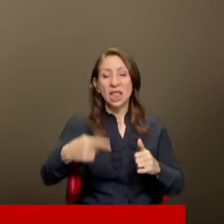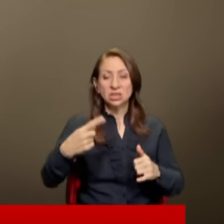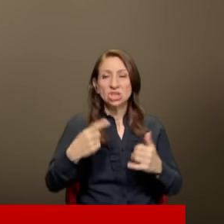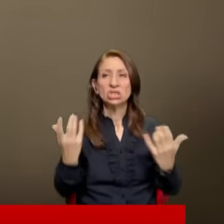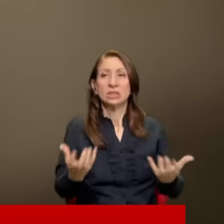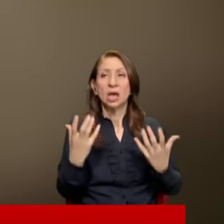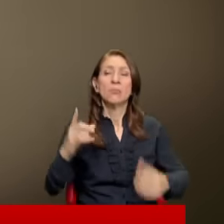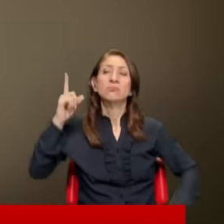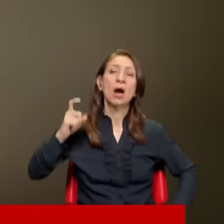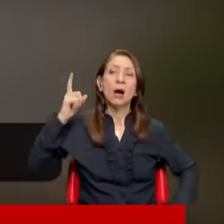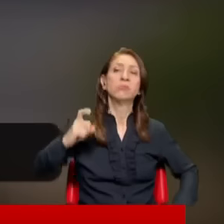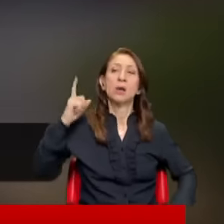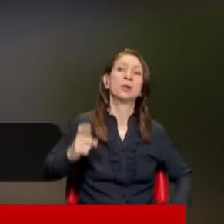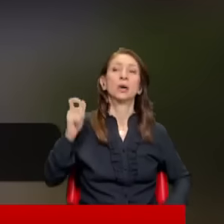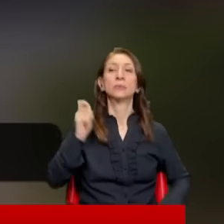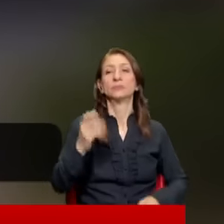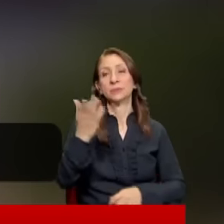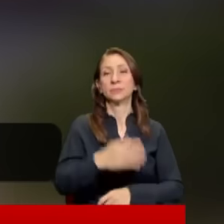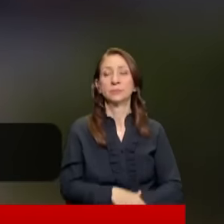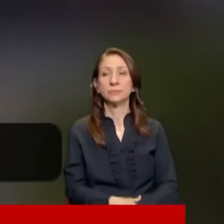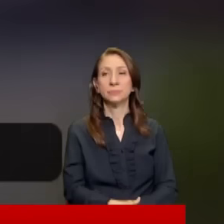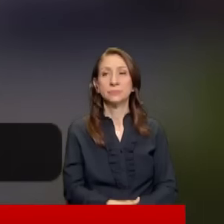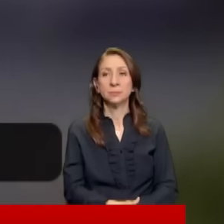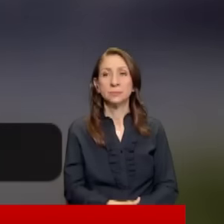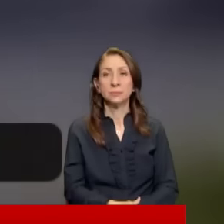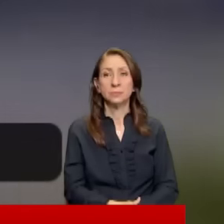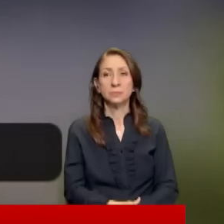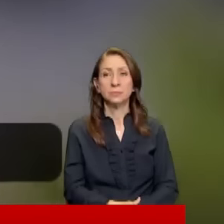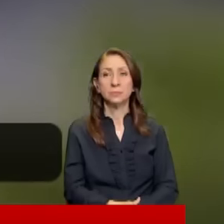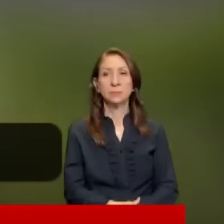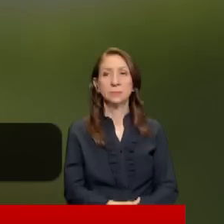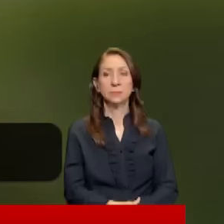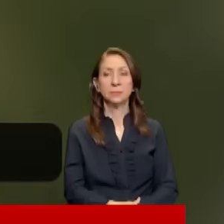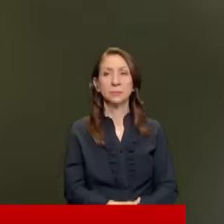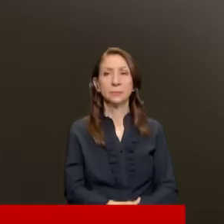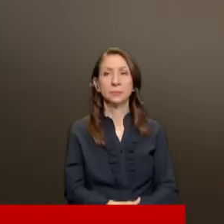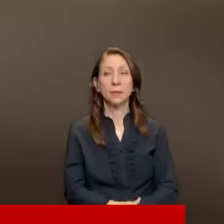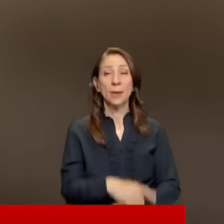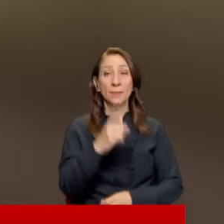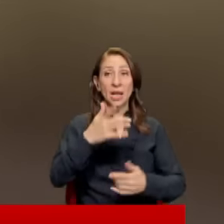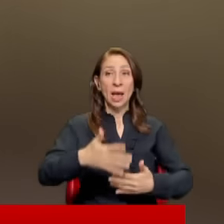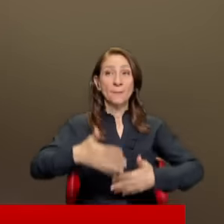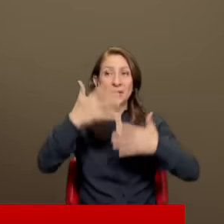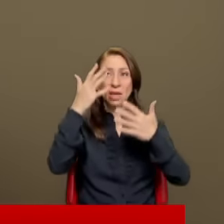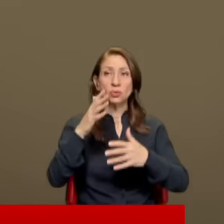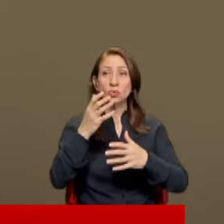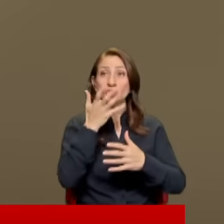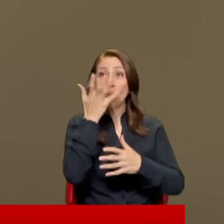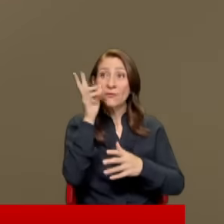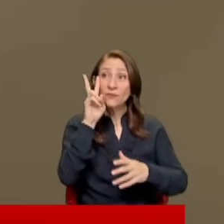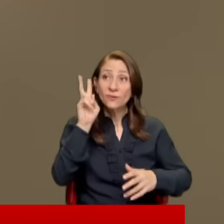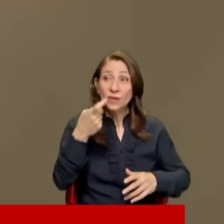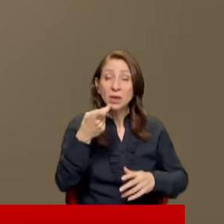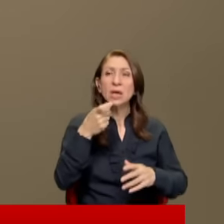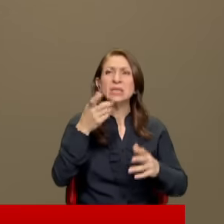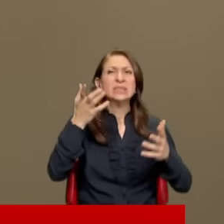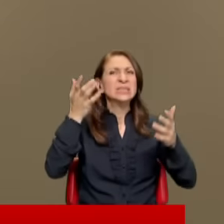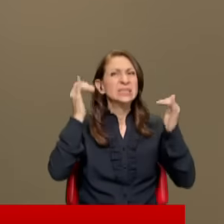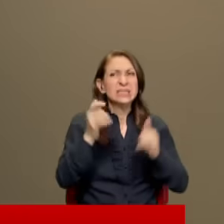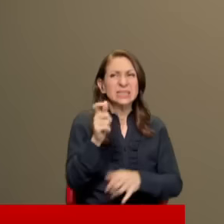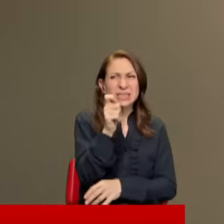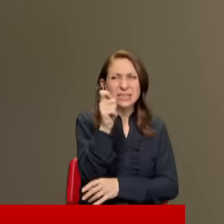yaktılar havaya ateş açtılar silah atıyorlar bir apartman sakini dumanları fark edince rezaleti